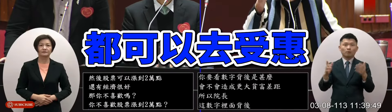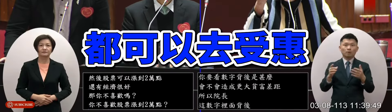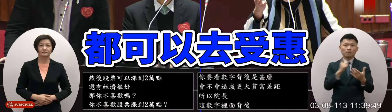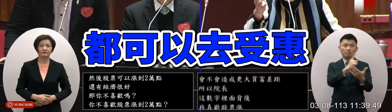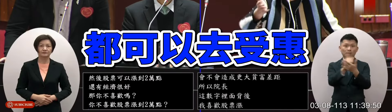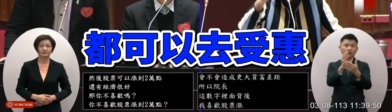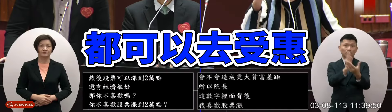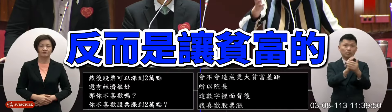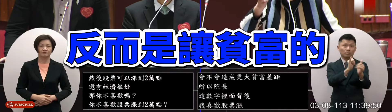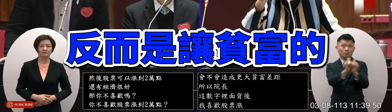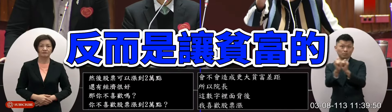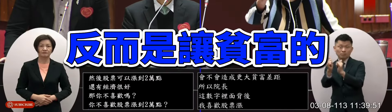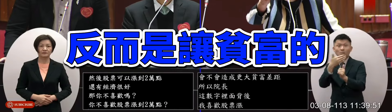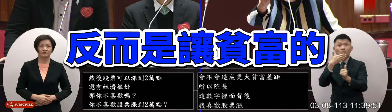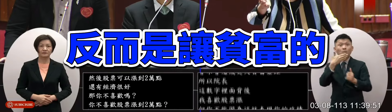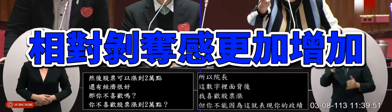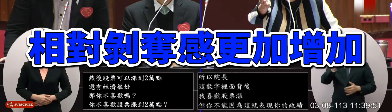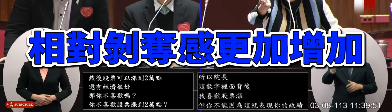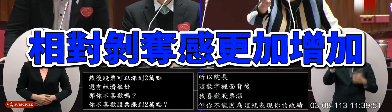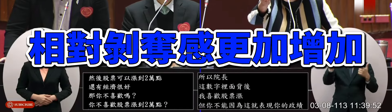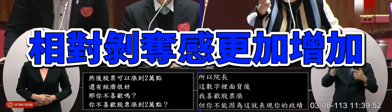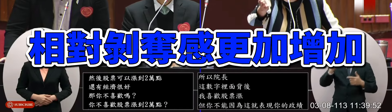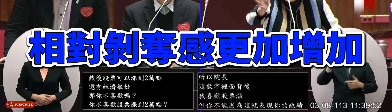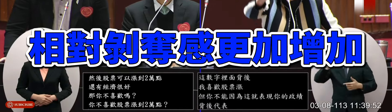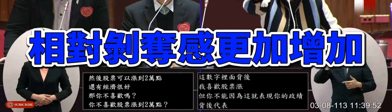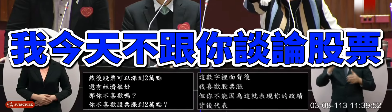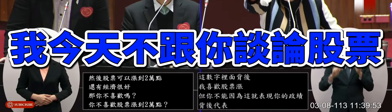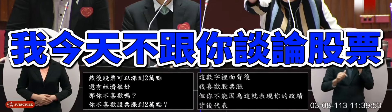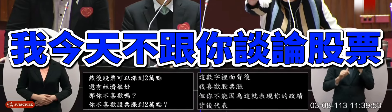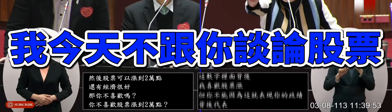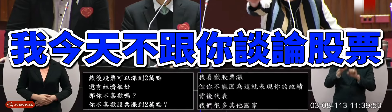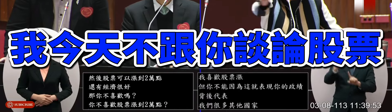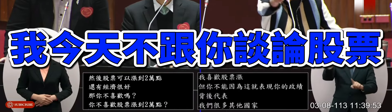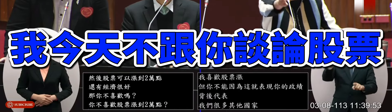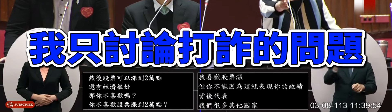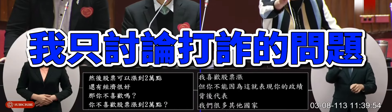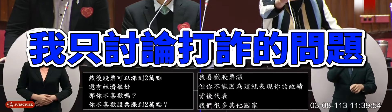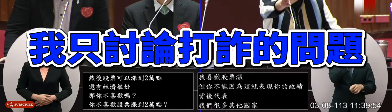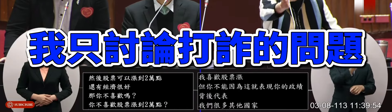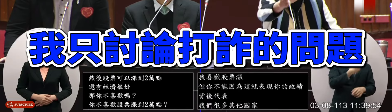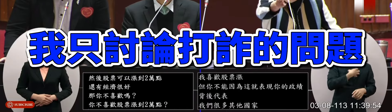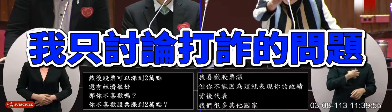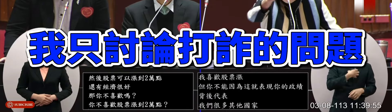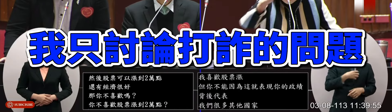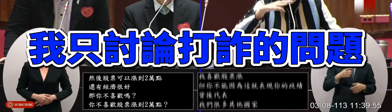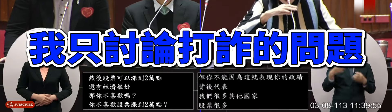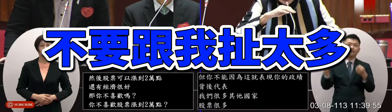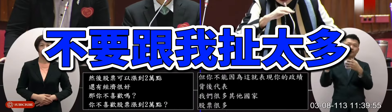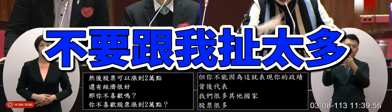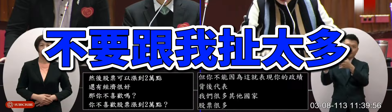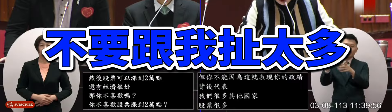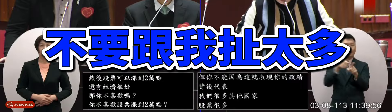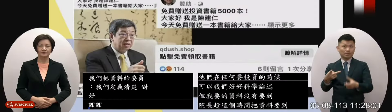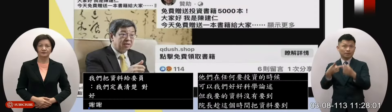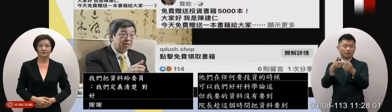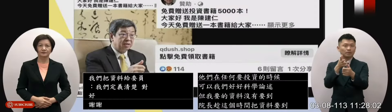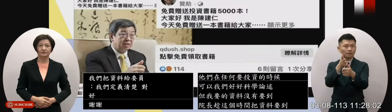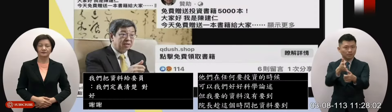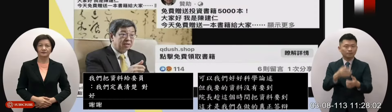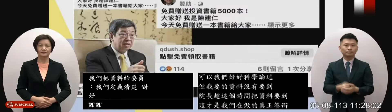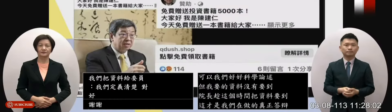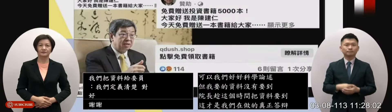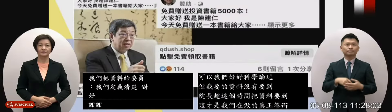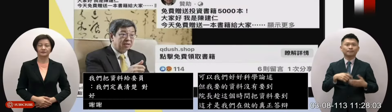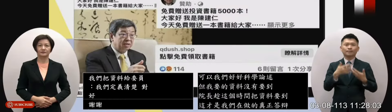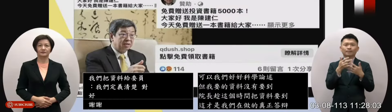股民都可以去受惠，反而是让贫富的相对剥夺感更加增加。我今天不跟你谈论股票，我只讨论打诈的问题，不要给我扯太多，还是很